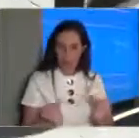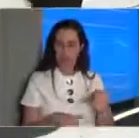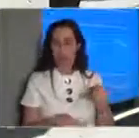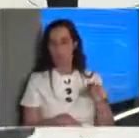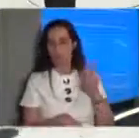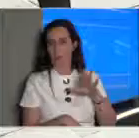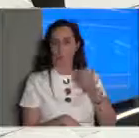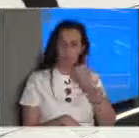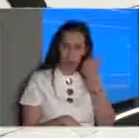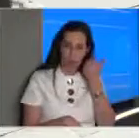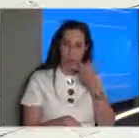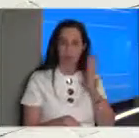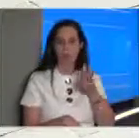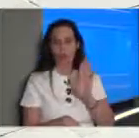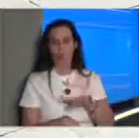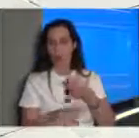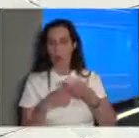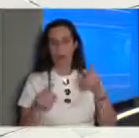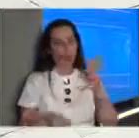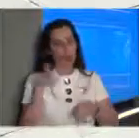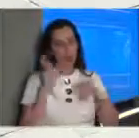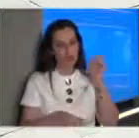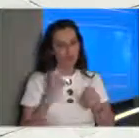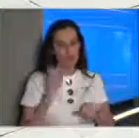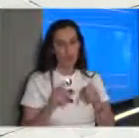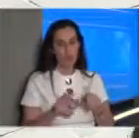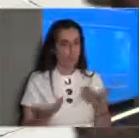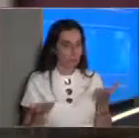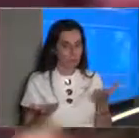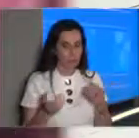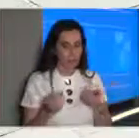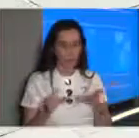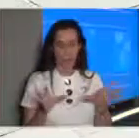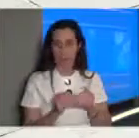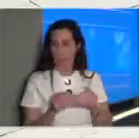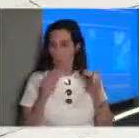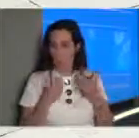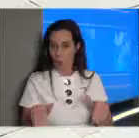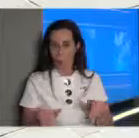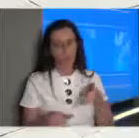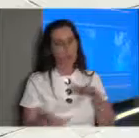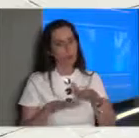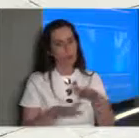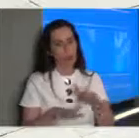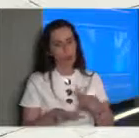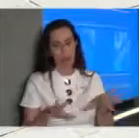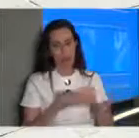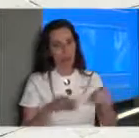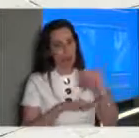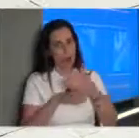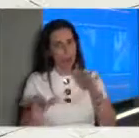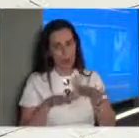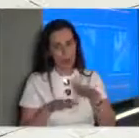גם מבוגרים, גם כל מיני אנשים שהם בכלל בעלי מוגבלויות. אז הממשלה בראשות ראש